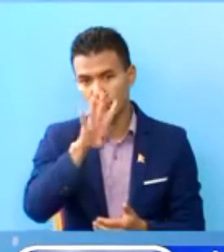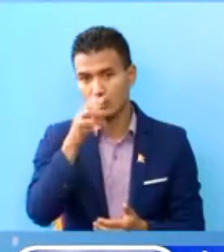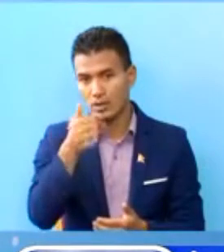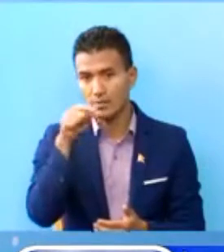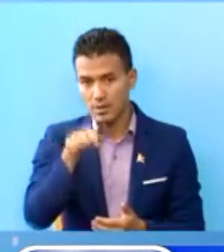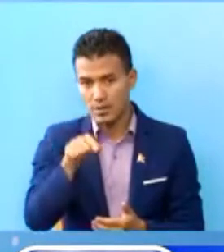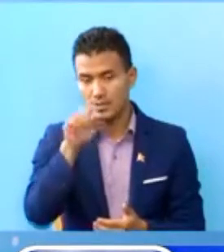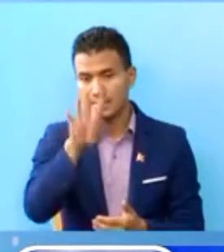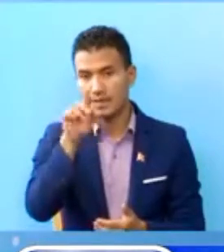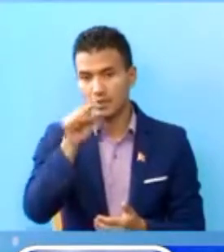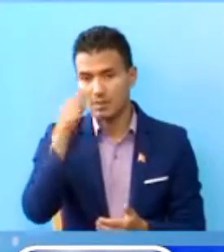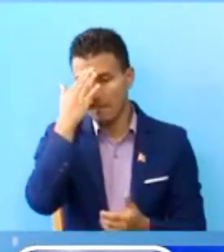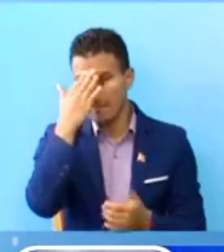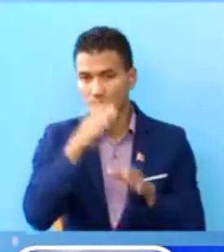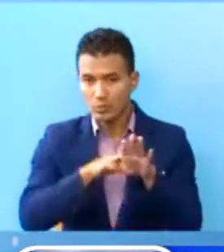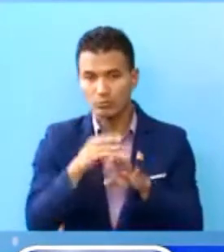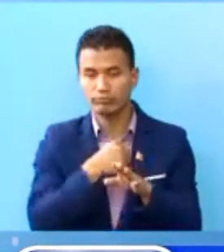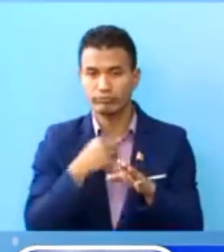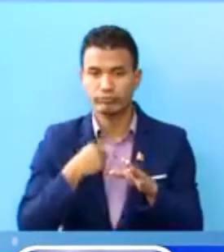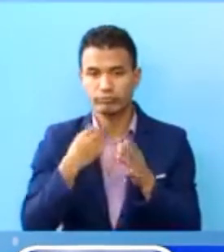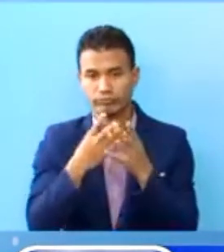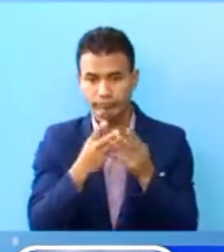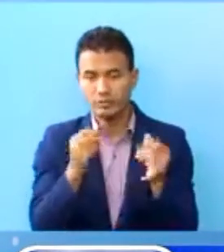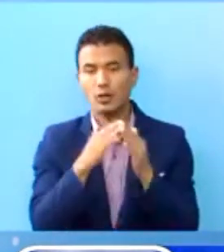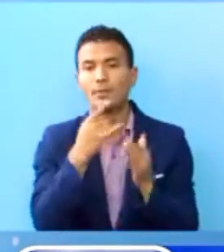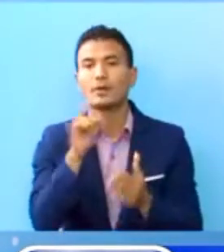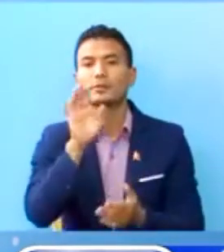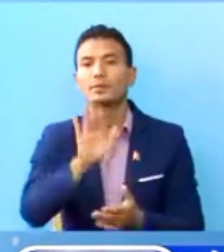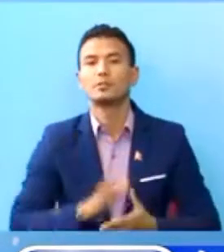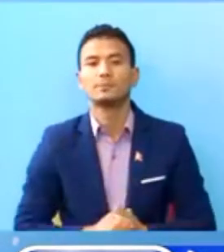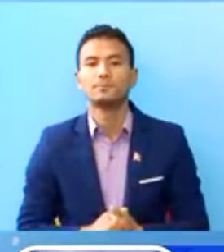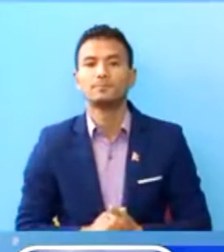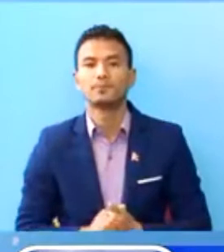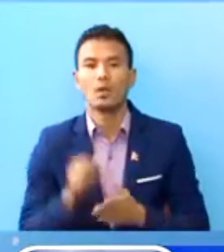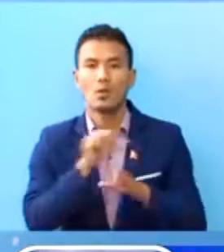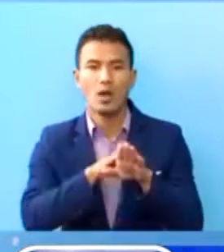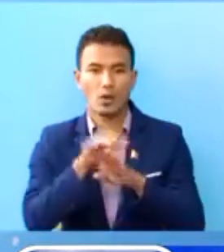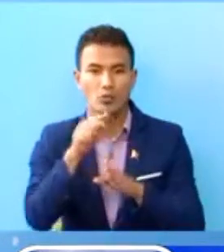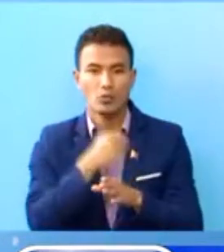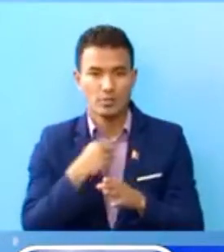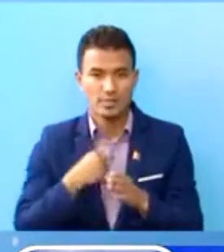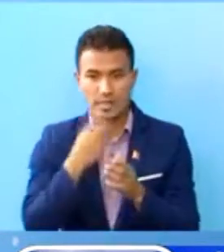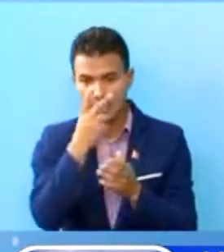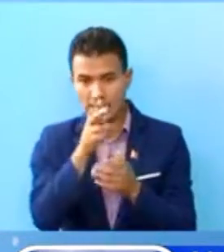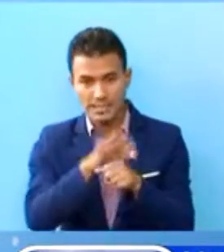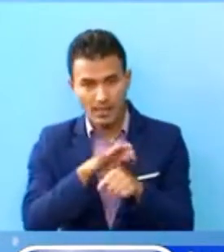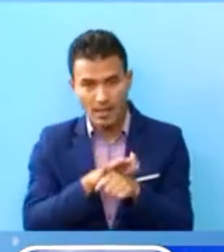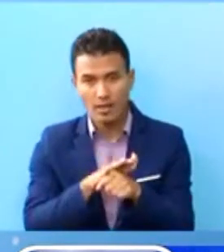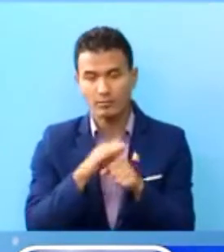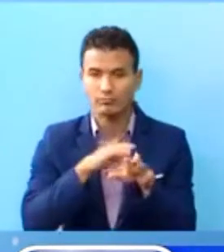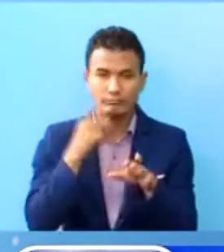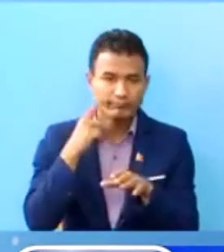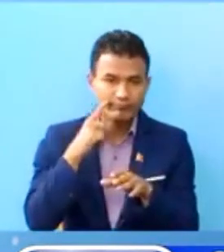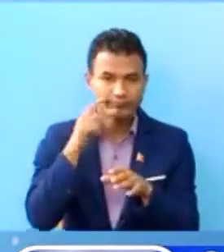46.4% संक्रमितहरू स्वास्थ्य लाभ गरी घर फर्किनु भएको छ। उहाँहरूको उपचार तथा हेरचाहमा